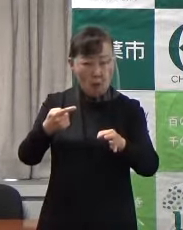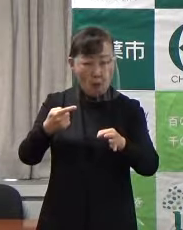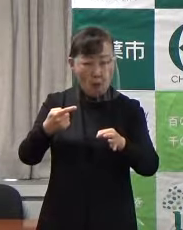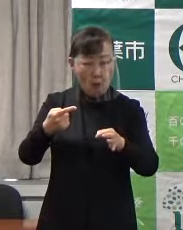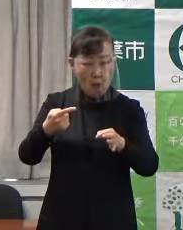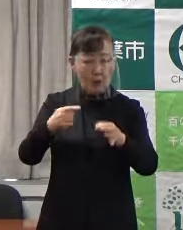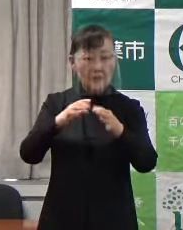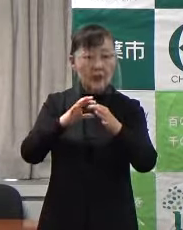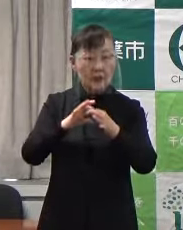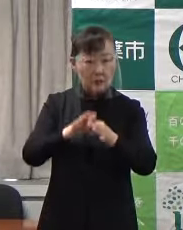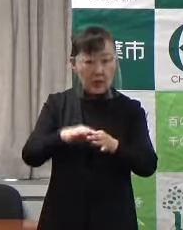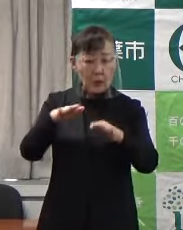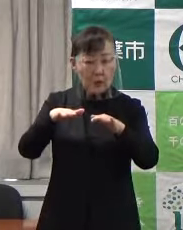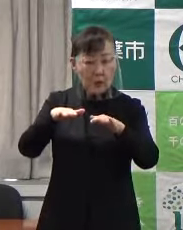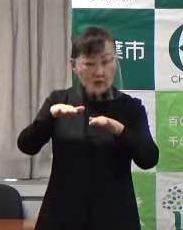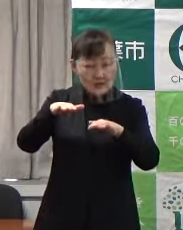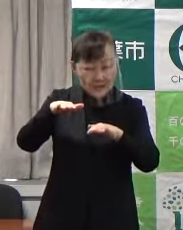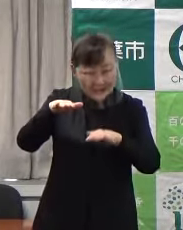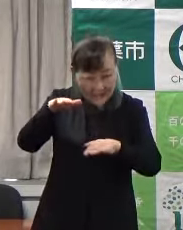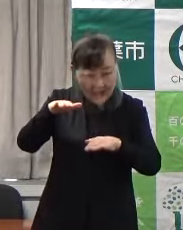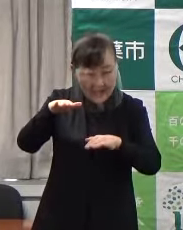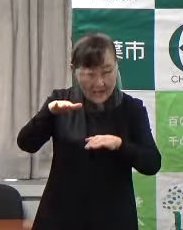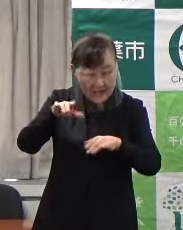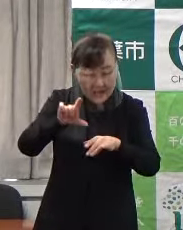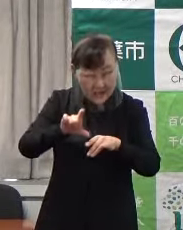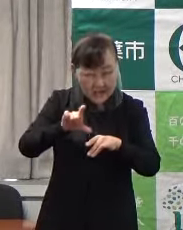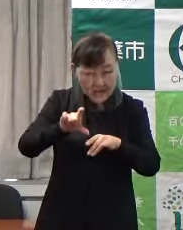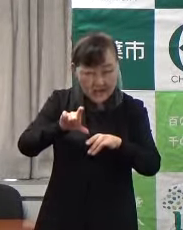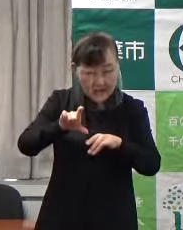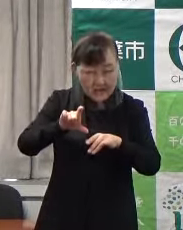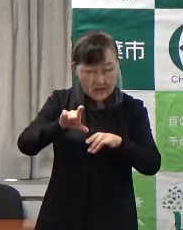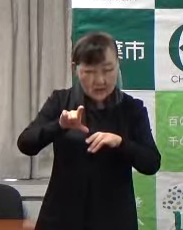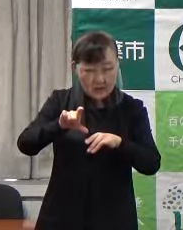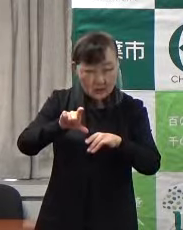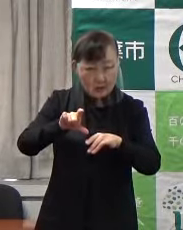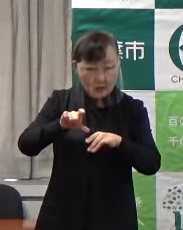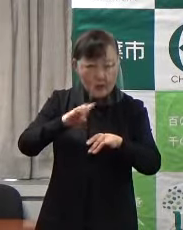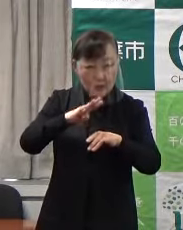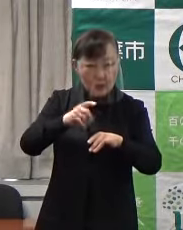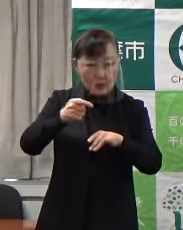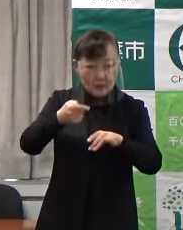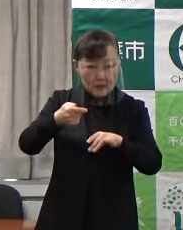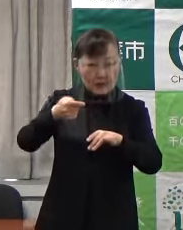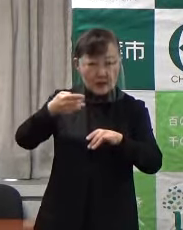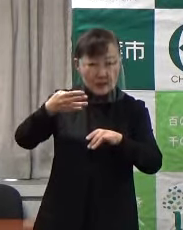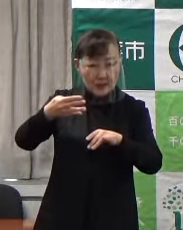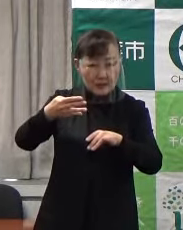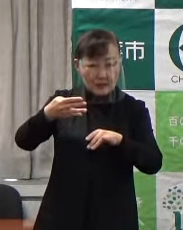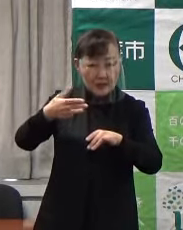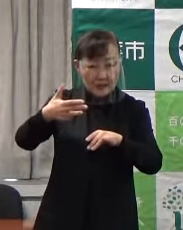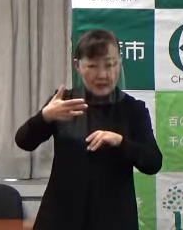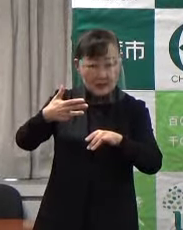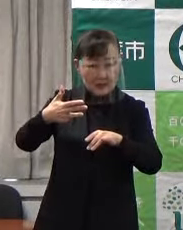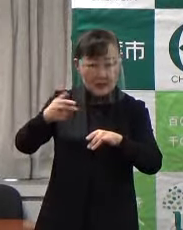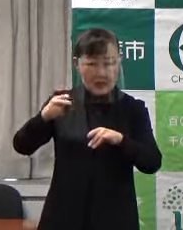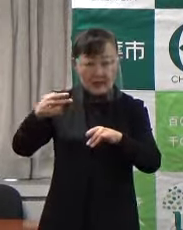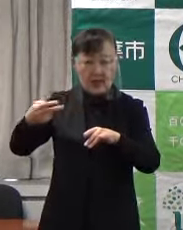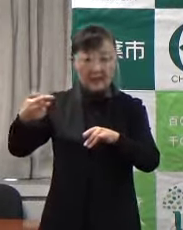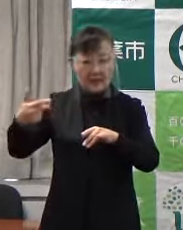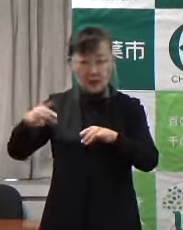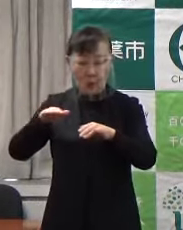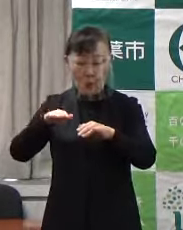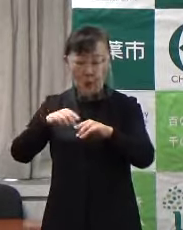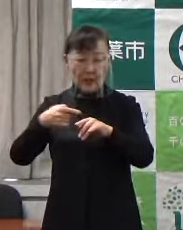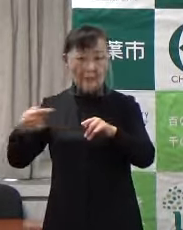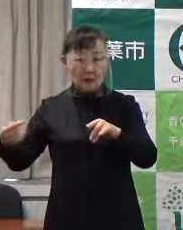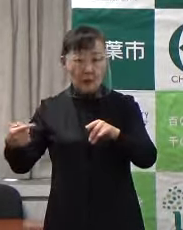から、この差分、ちょっとこの418から72抜いて大体考え